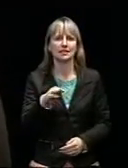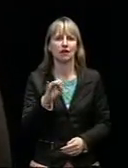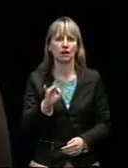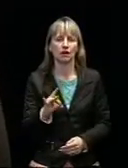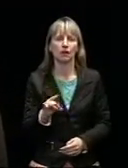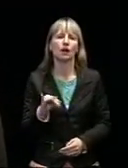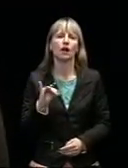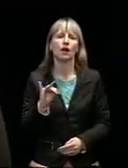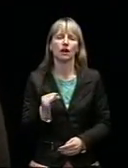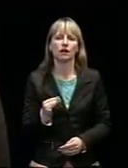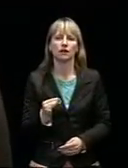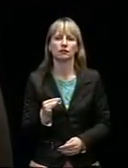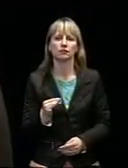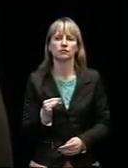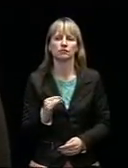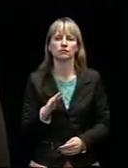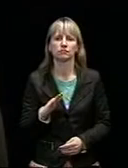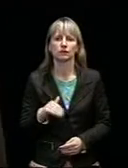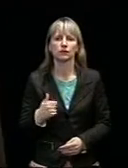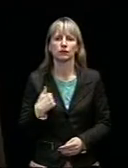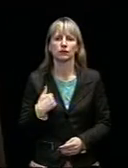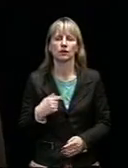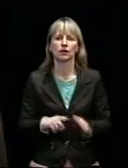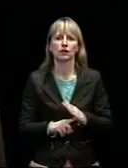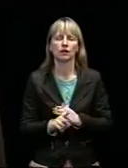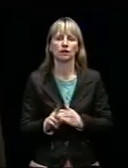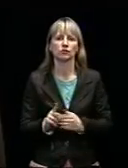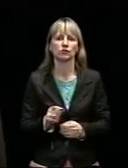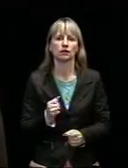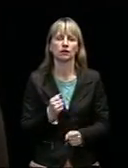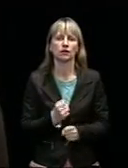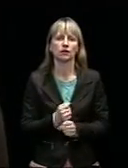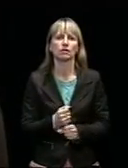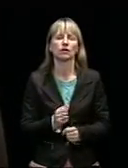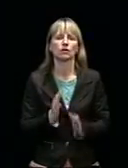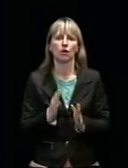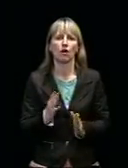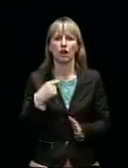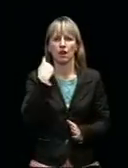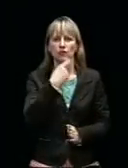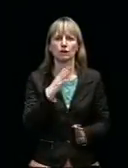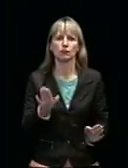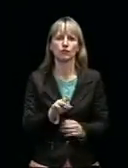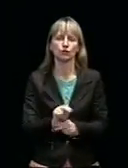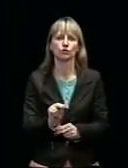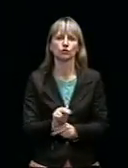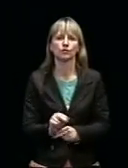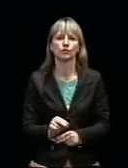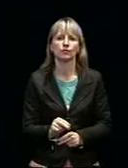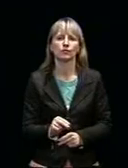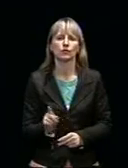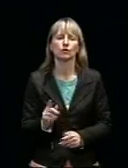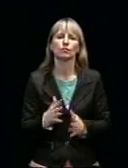вела хоровые дисциплины, а потом занялась очень плотно именно вокалом. А що складніше,